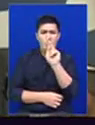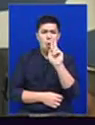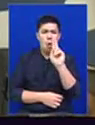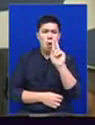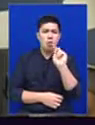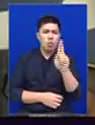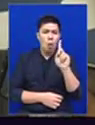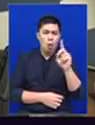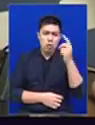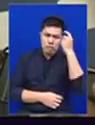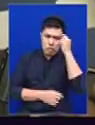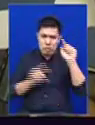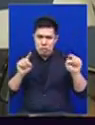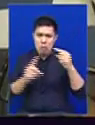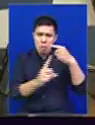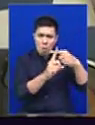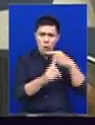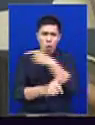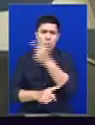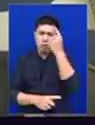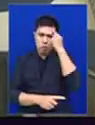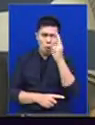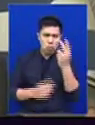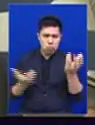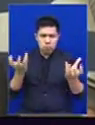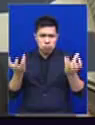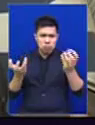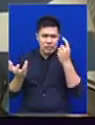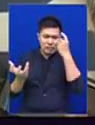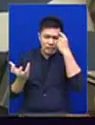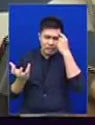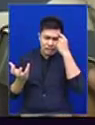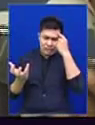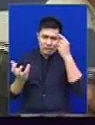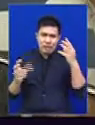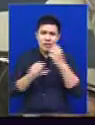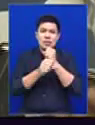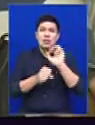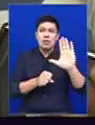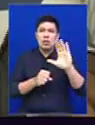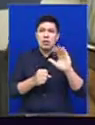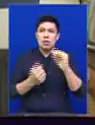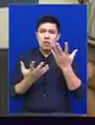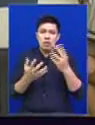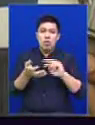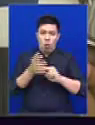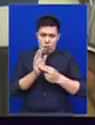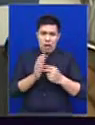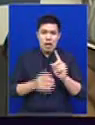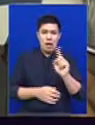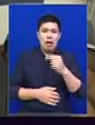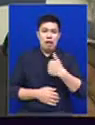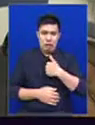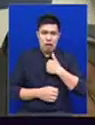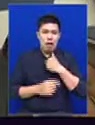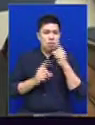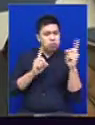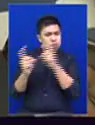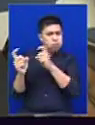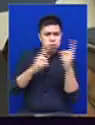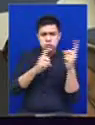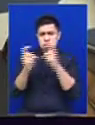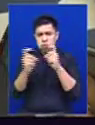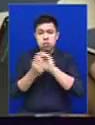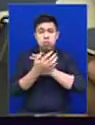องทั้งผลกระทบด้วยเพราะฉะนั้นเมื่อชั่งน้ำหนักแล้วก็คิดมาเป็นอีกอย่างไอ้อย่างเงี้ยเป็นเรื่องที่ได้มีการถามกันไปตอบกันมาหล